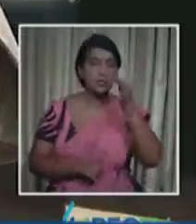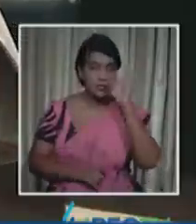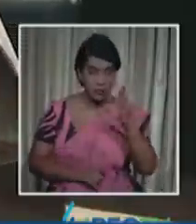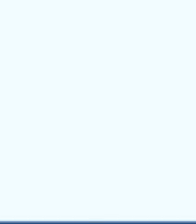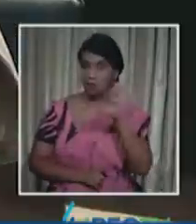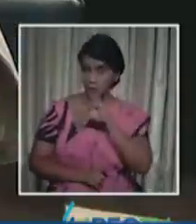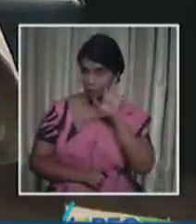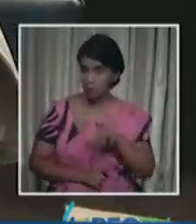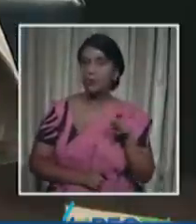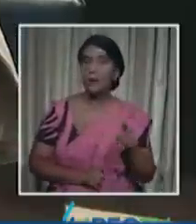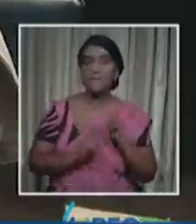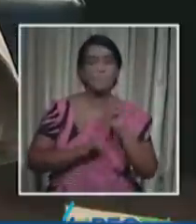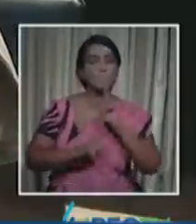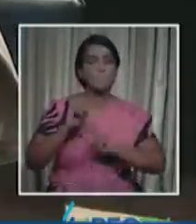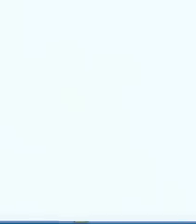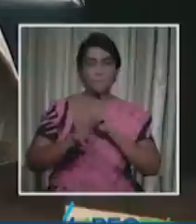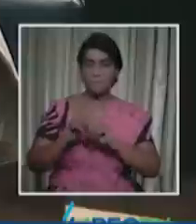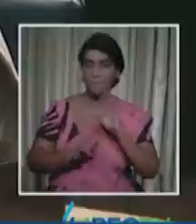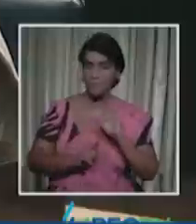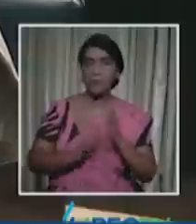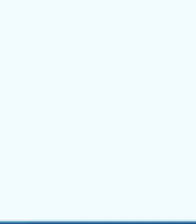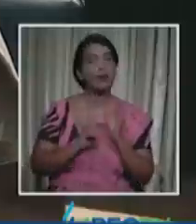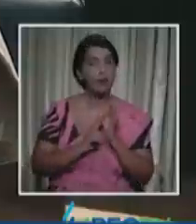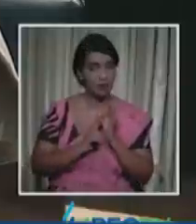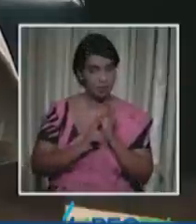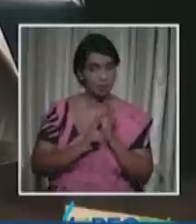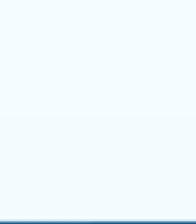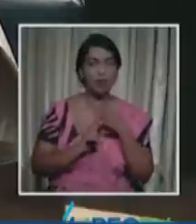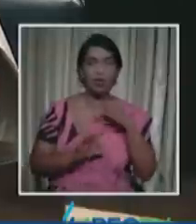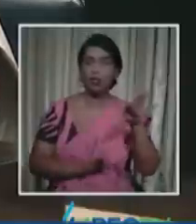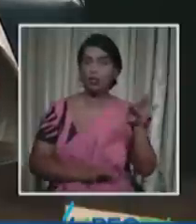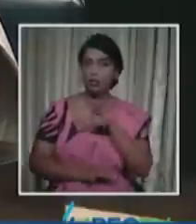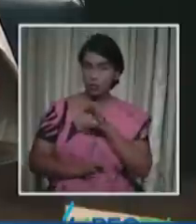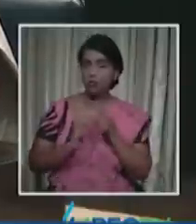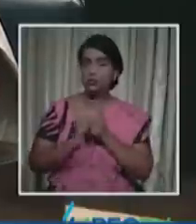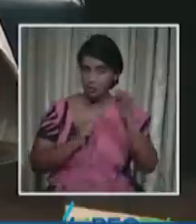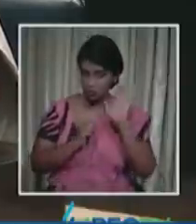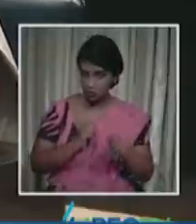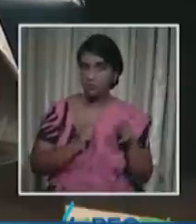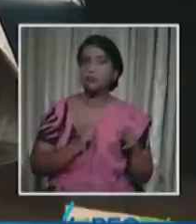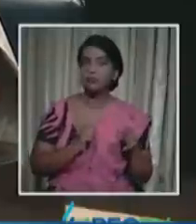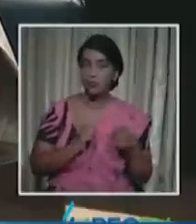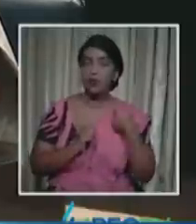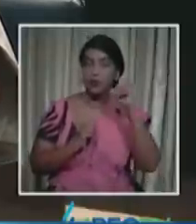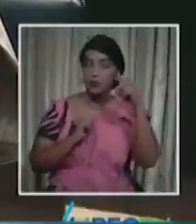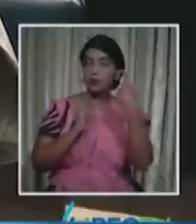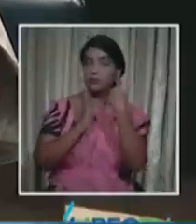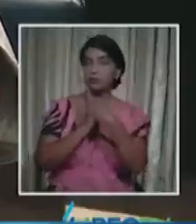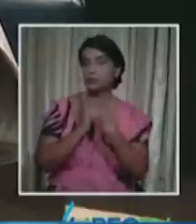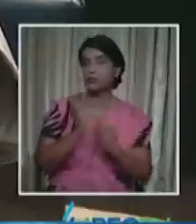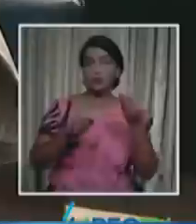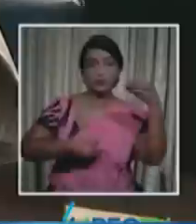दूरय संदहा पार्लिमेंतु विसिन मंत्रीवरयकु तोरापत्कर गनीम संदहा नाम योजना